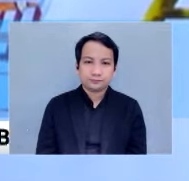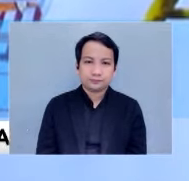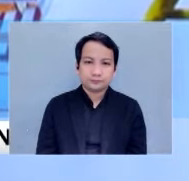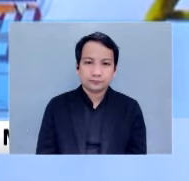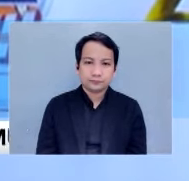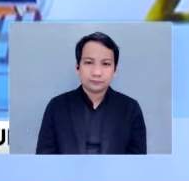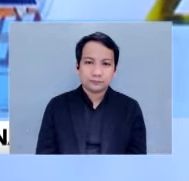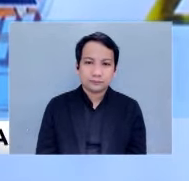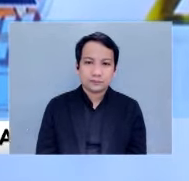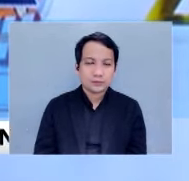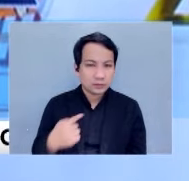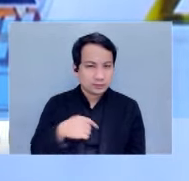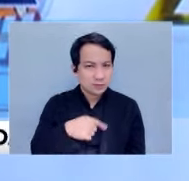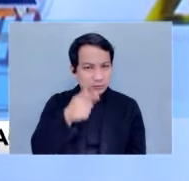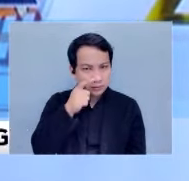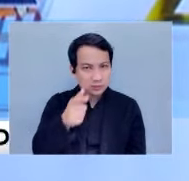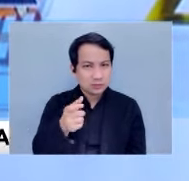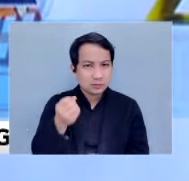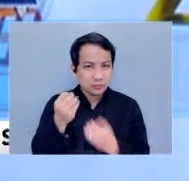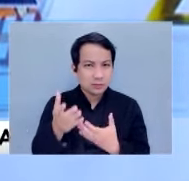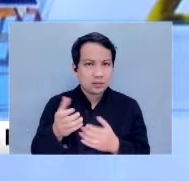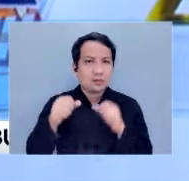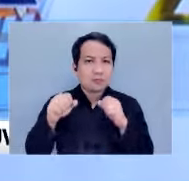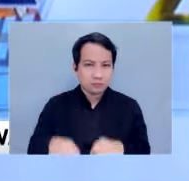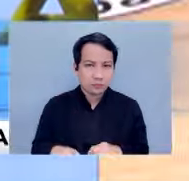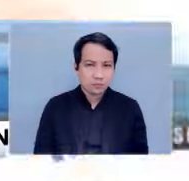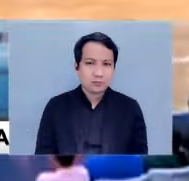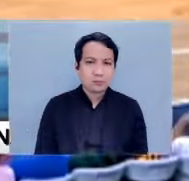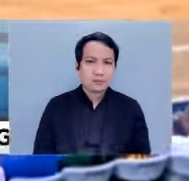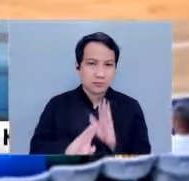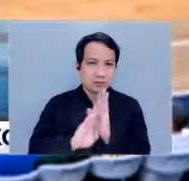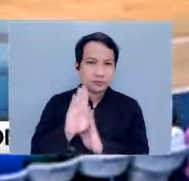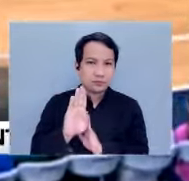ang tingin ko, marami pa kaming pwedeng i-improve.